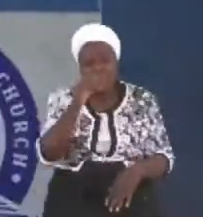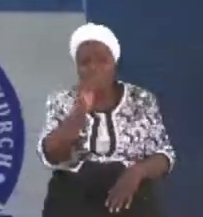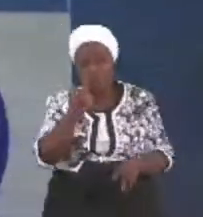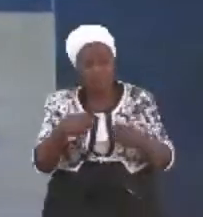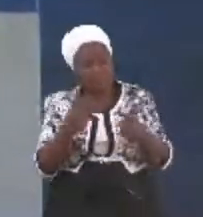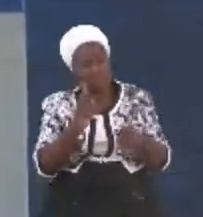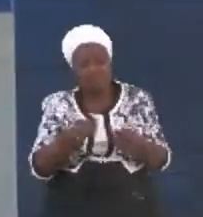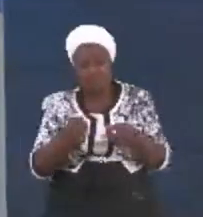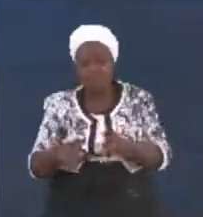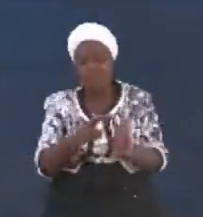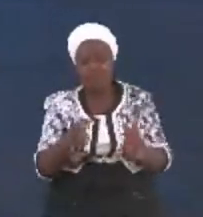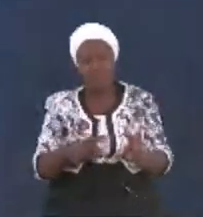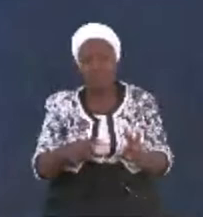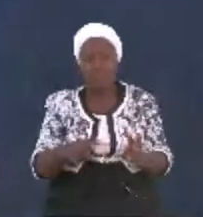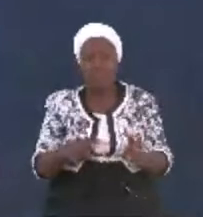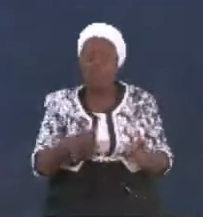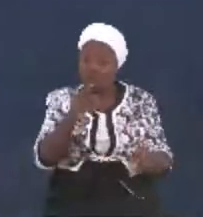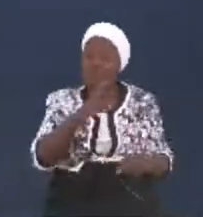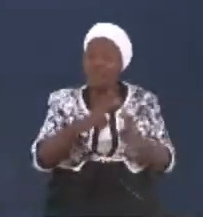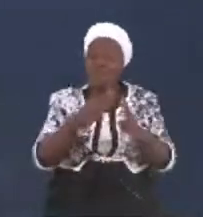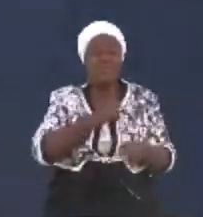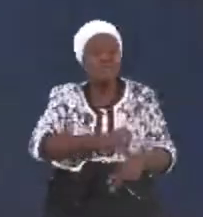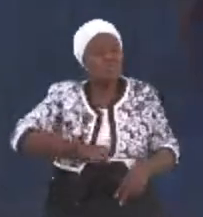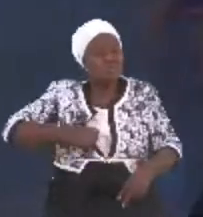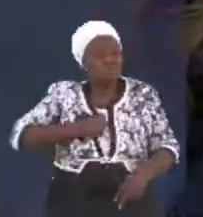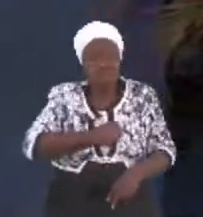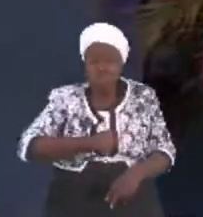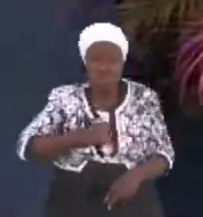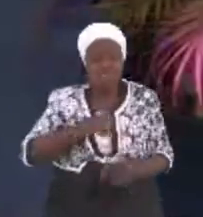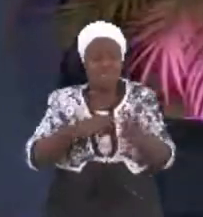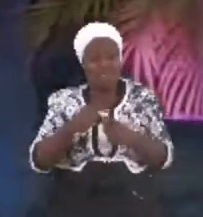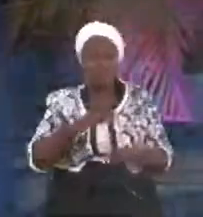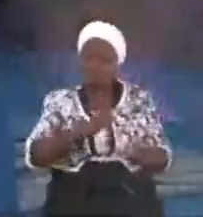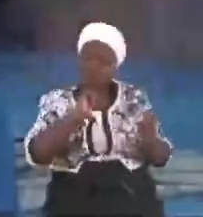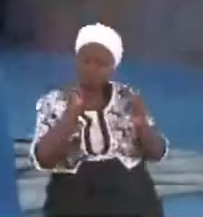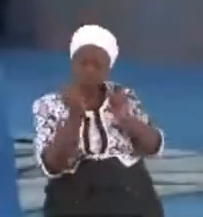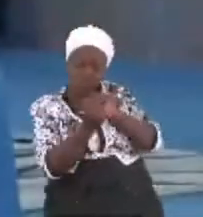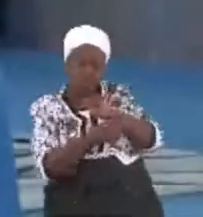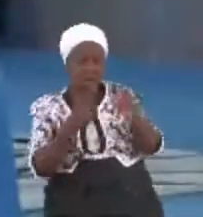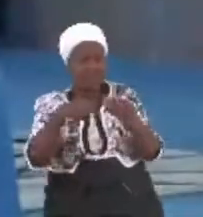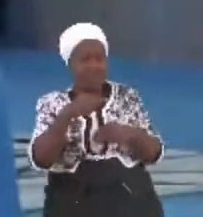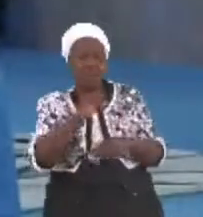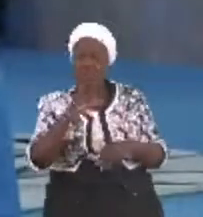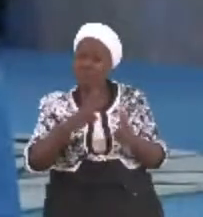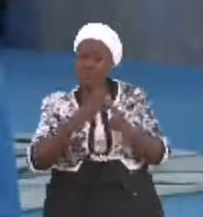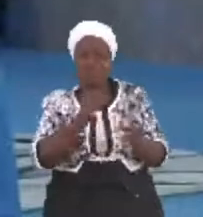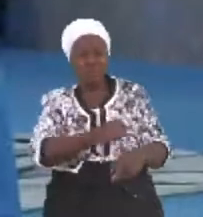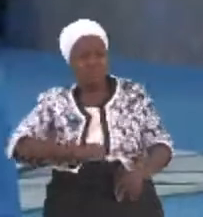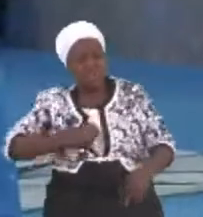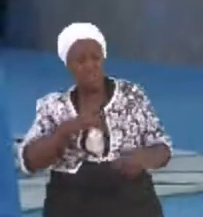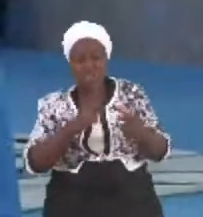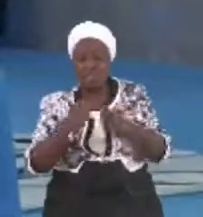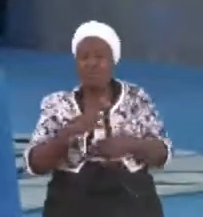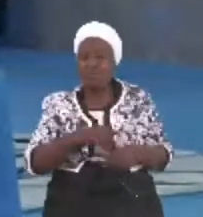es attristé et tu t'arrêtes. Tu es tellement attristé que tu fais demi-tour. Tu es tellement attristé que